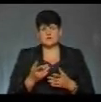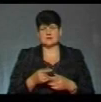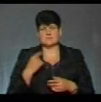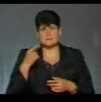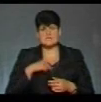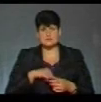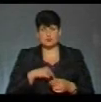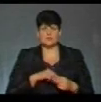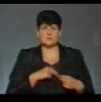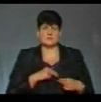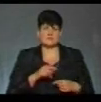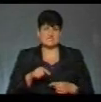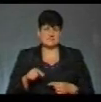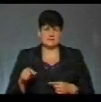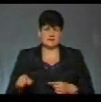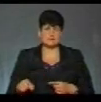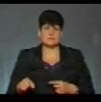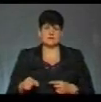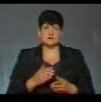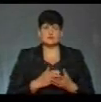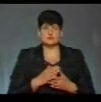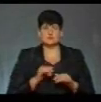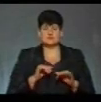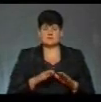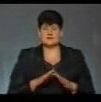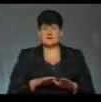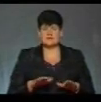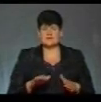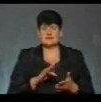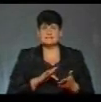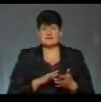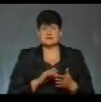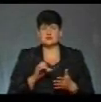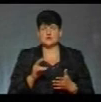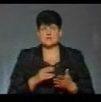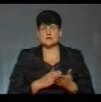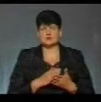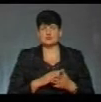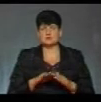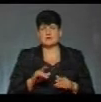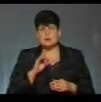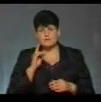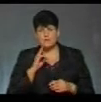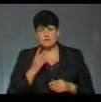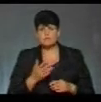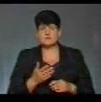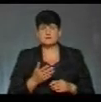психологи, працівники, служби справ дітей, центру соціальних служб дітей та молоді. Тобто, ну,